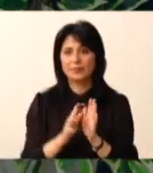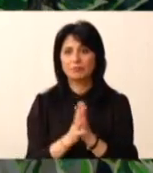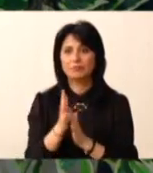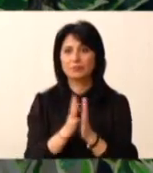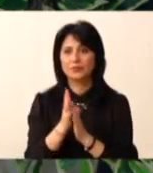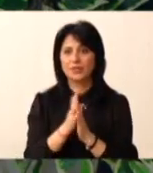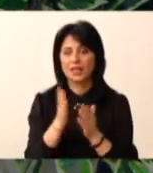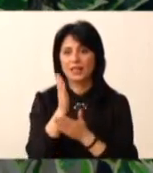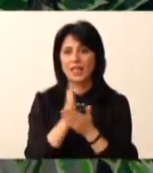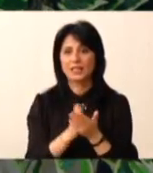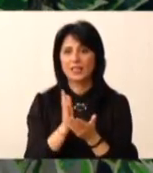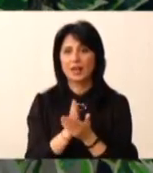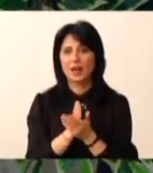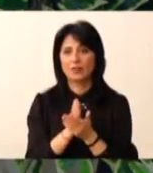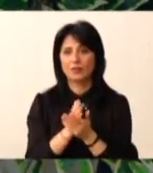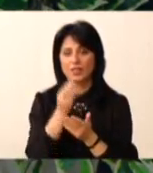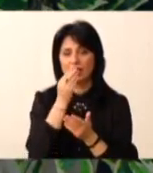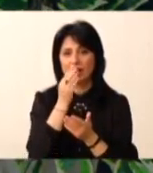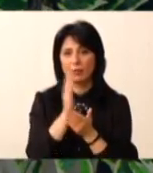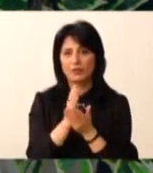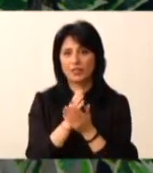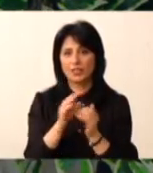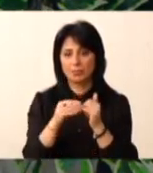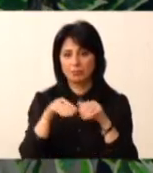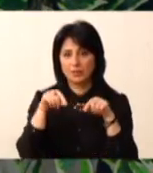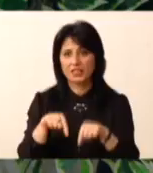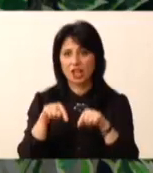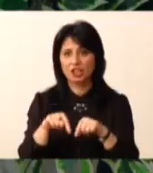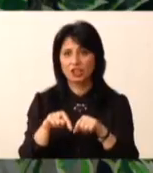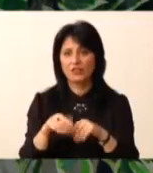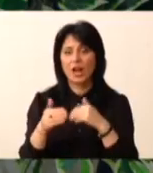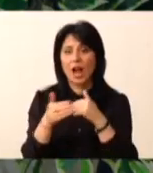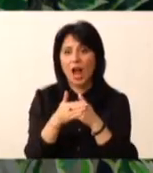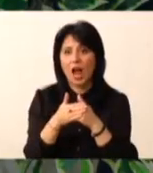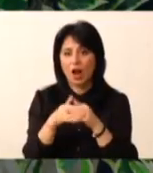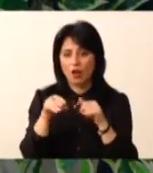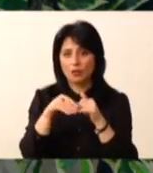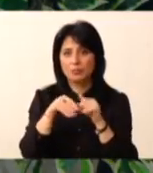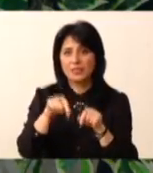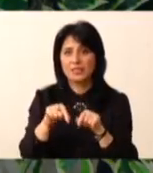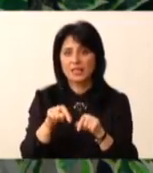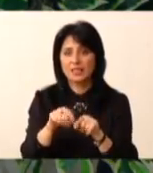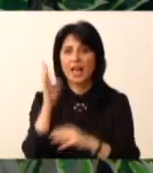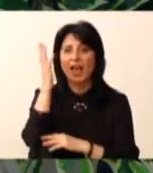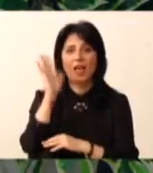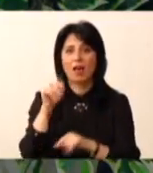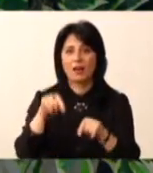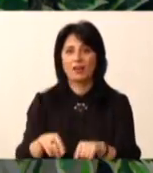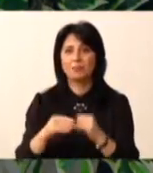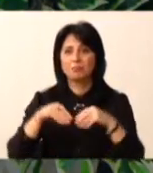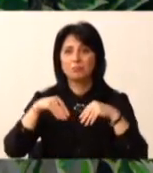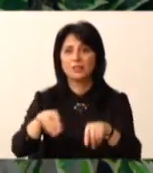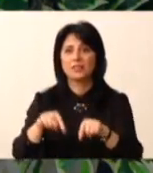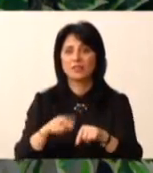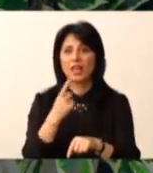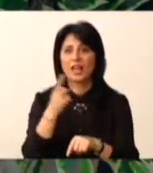რომელთა ნაწილი არის, საკვები ნაწილი არის ნიადაგში, რომელიც ახლოს იზრდება ნიადაგთან და ამ სეზონურ პროდუქტებს